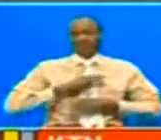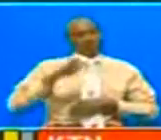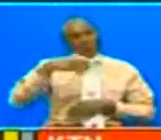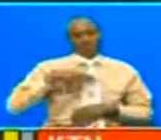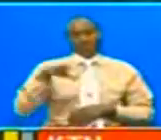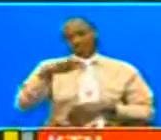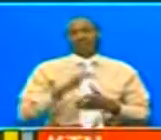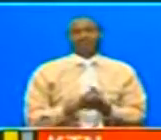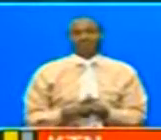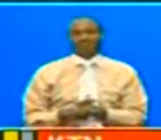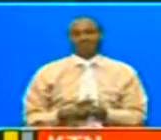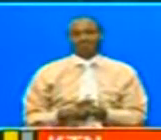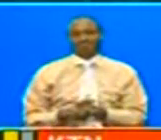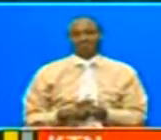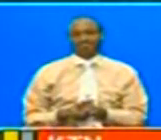hapa.